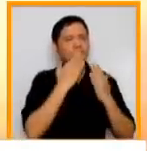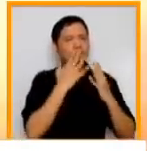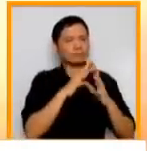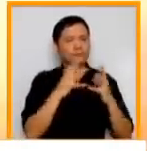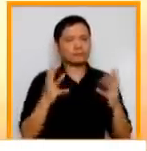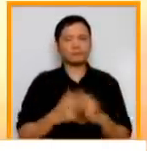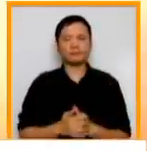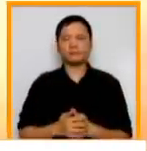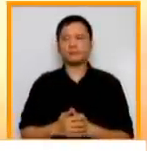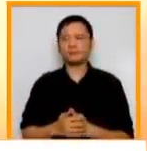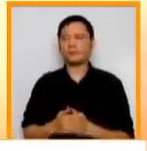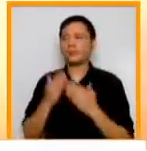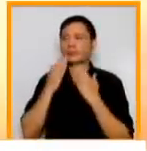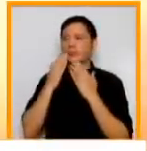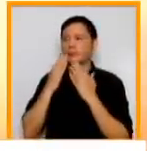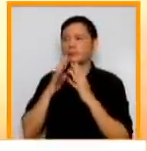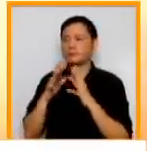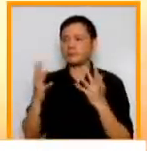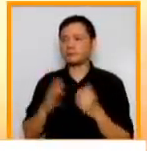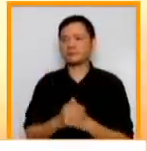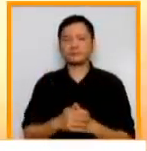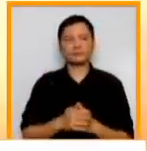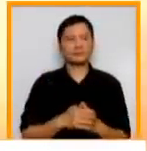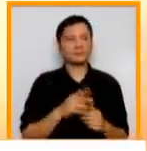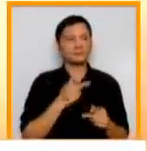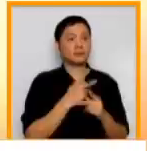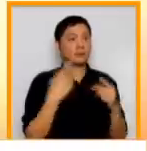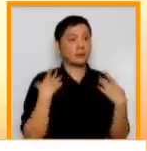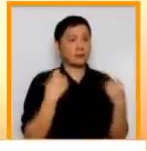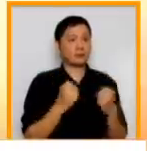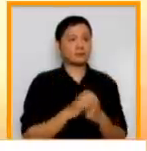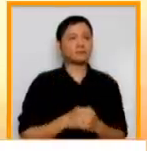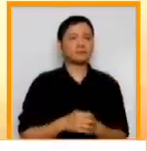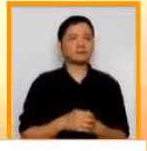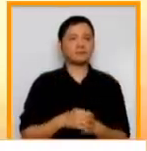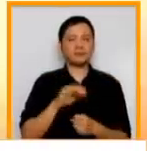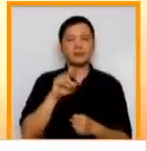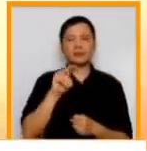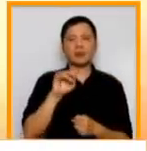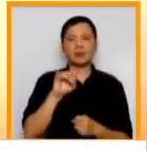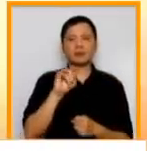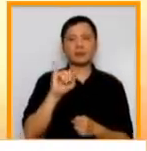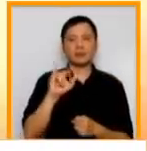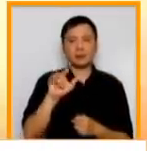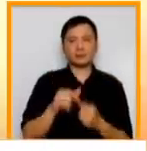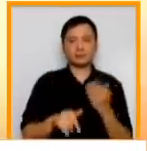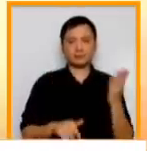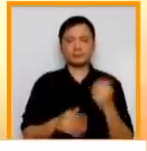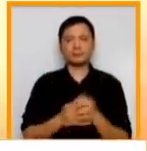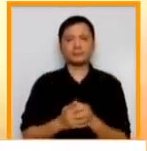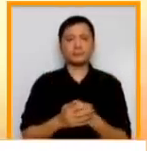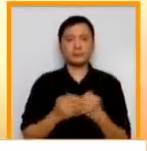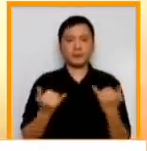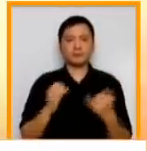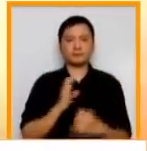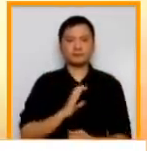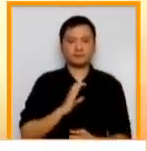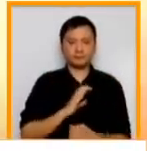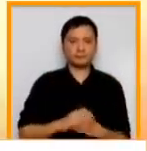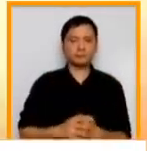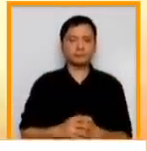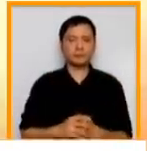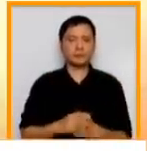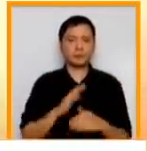Salamat po, salamat. Pagaling po kayo. Yan po naman si Private First Class Nathaniel Bungkayaw. At kami po ay nakikiramay din sa